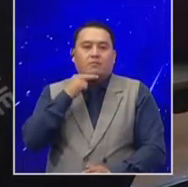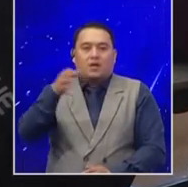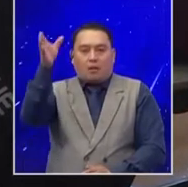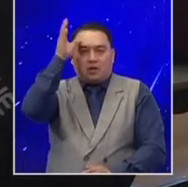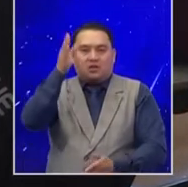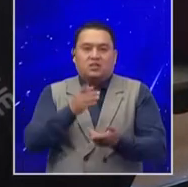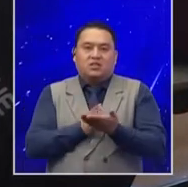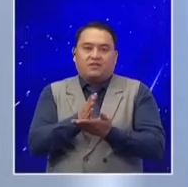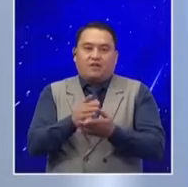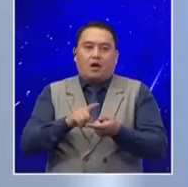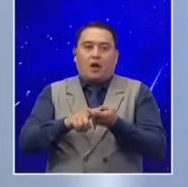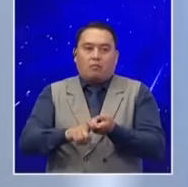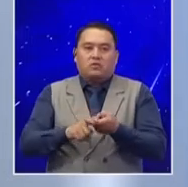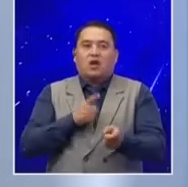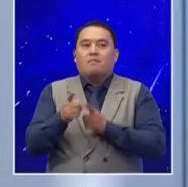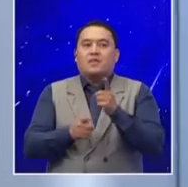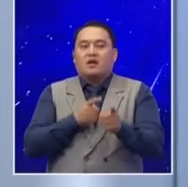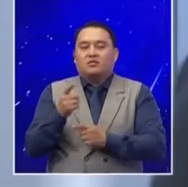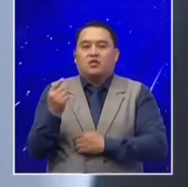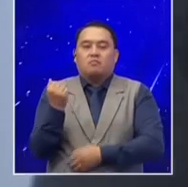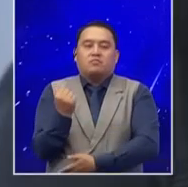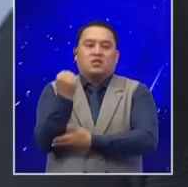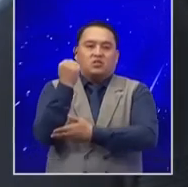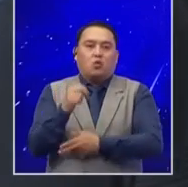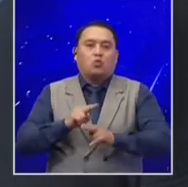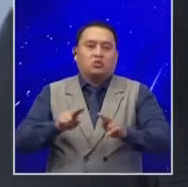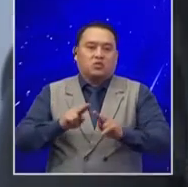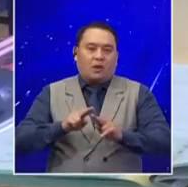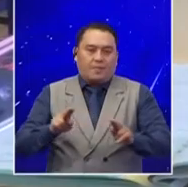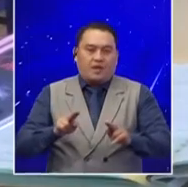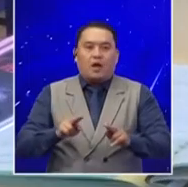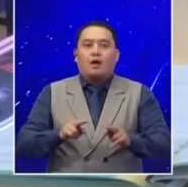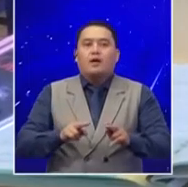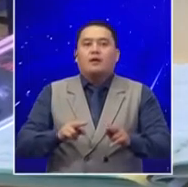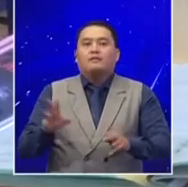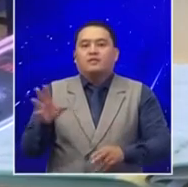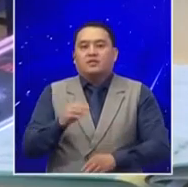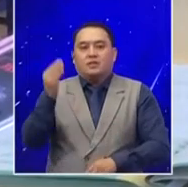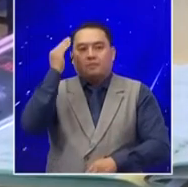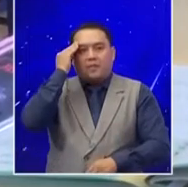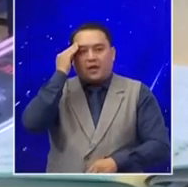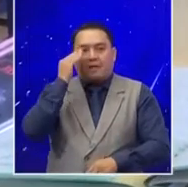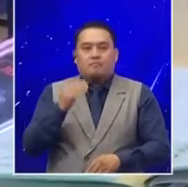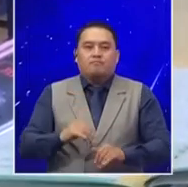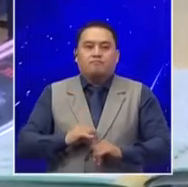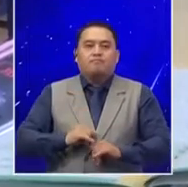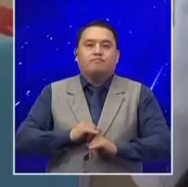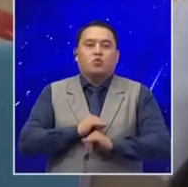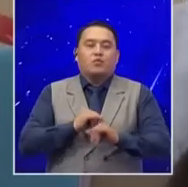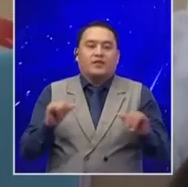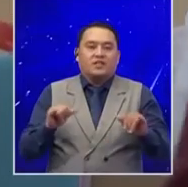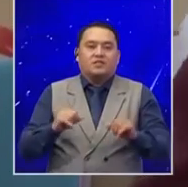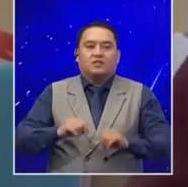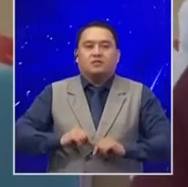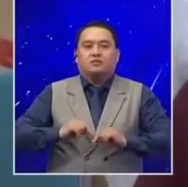сфере связано с ее обновлением и повышением престижности профессии учителя. Для этого предпринимаются все необходимые меры. Повышаются заработные платы. В